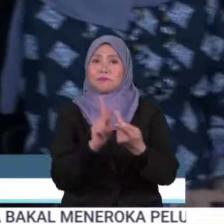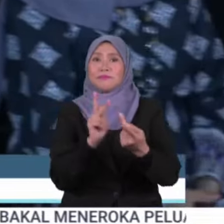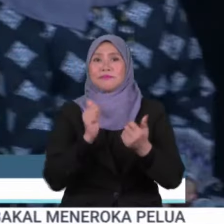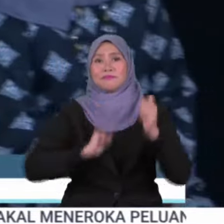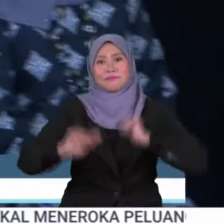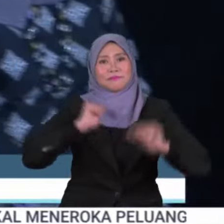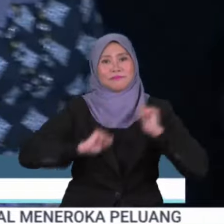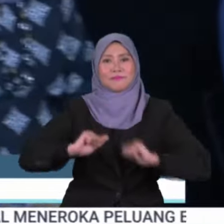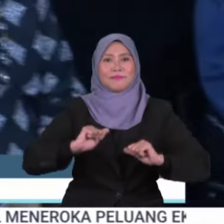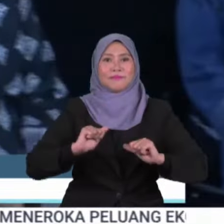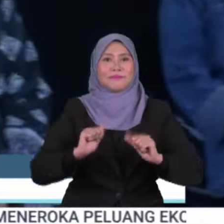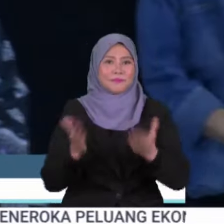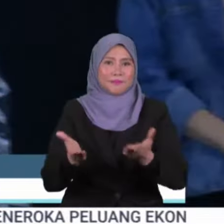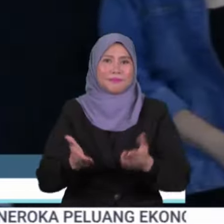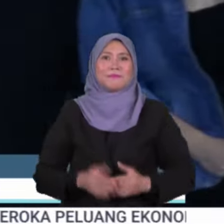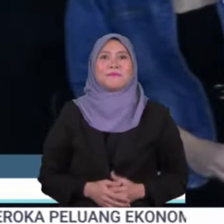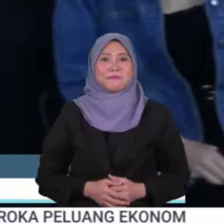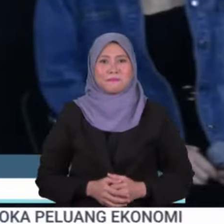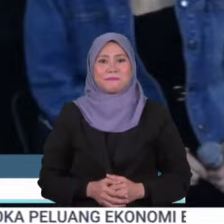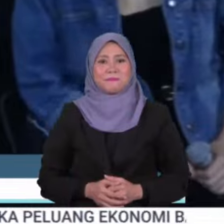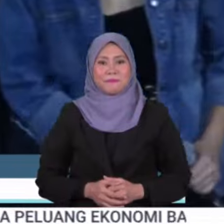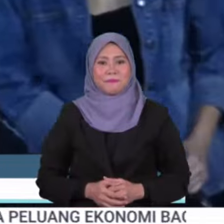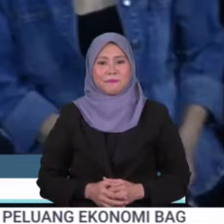watak berkenaan.